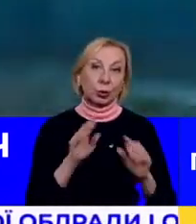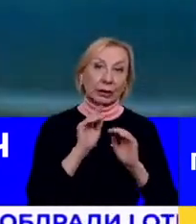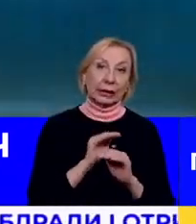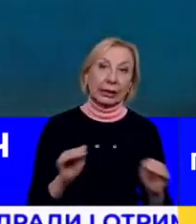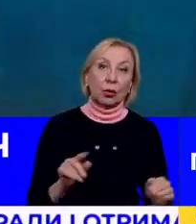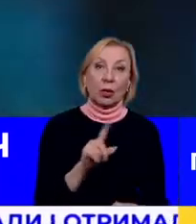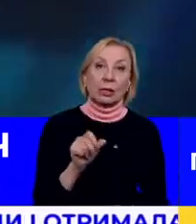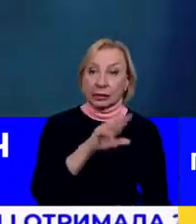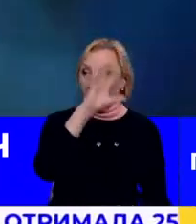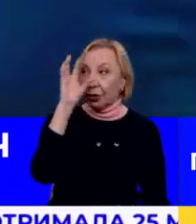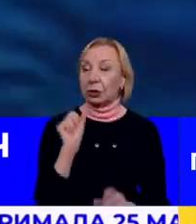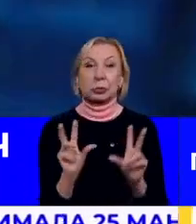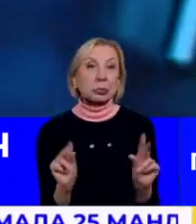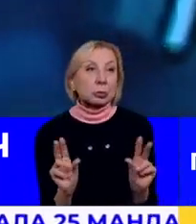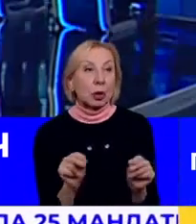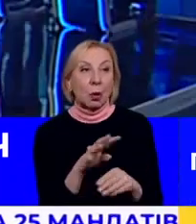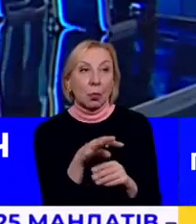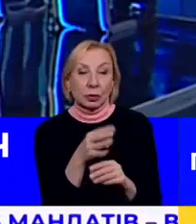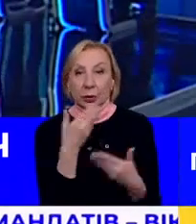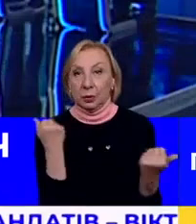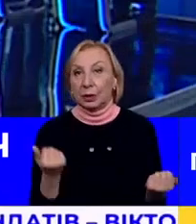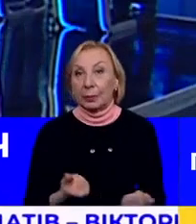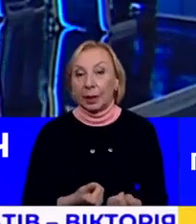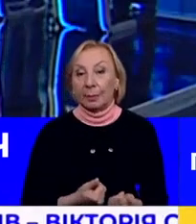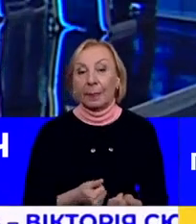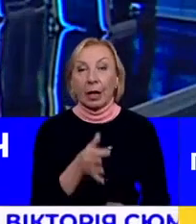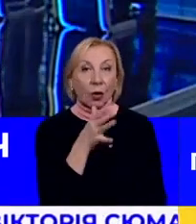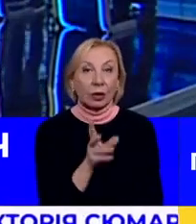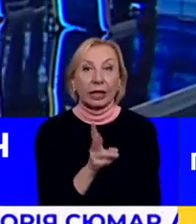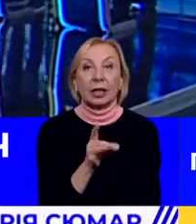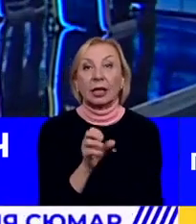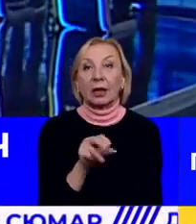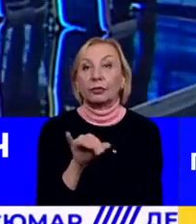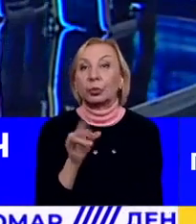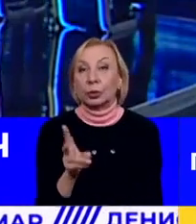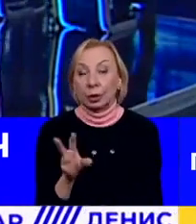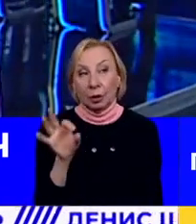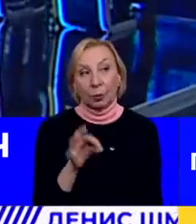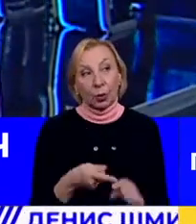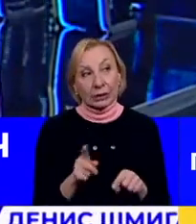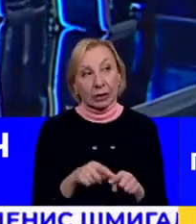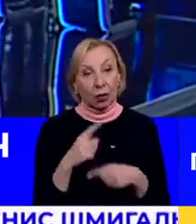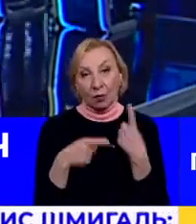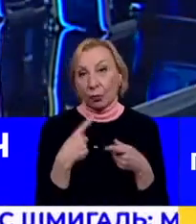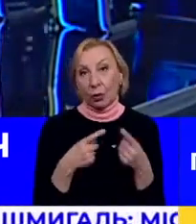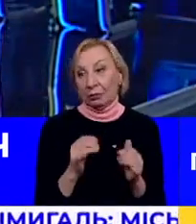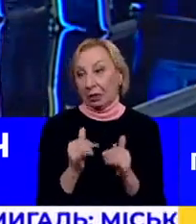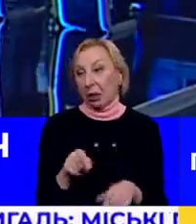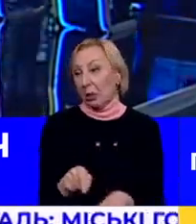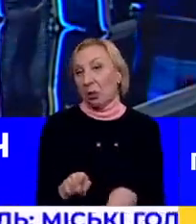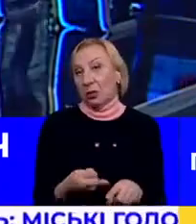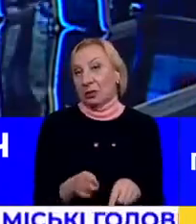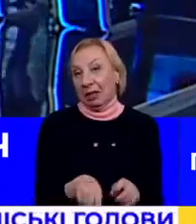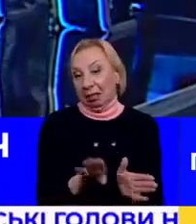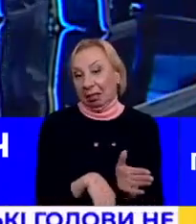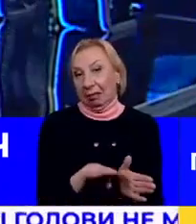немає жодного пострілу. Все ж таки, я не розумію, мені здається, що от коли пан Кравчук про це говорить, для нього це так елементарно і легко,